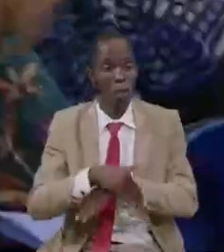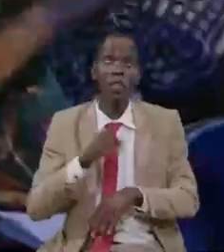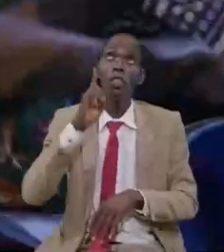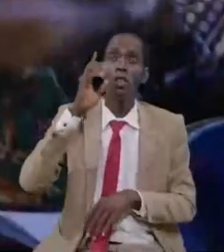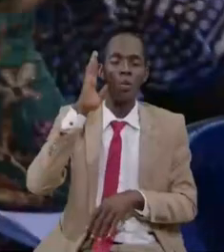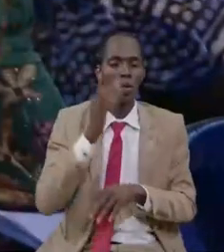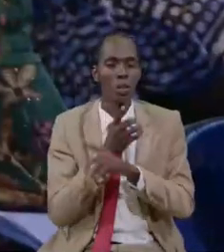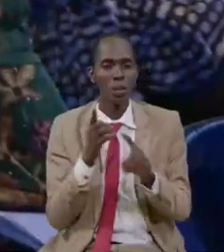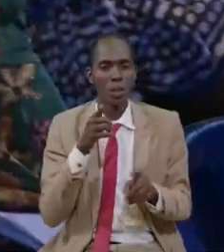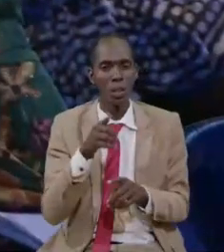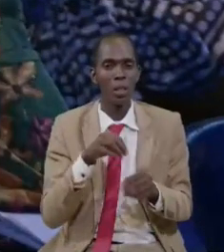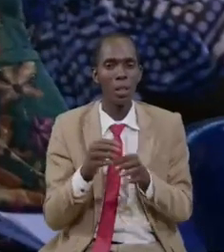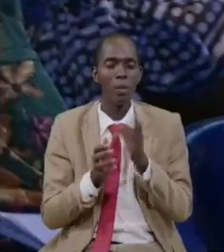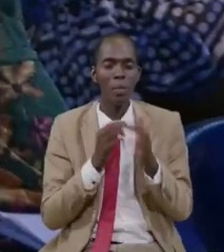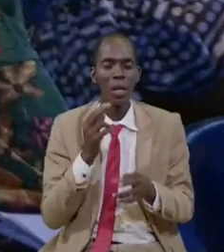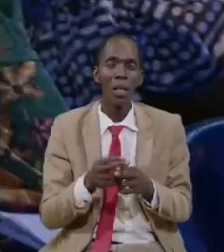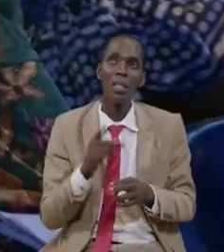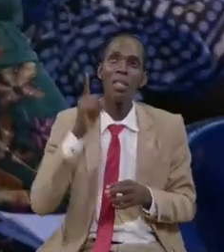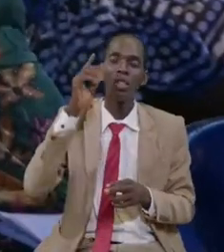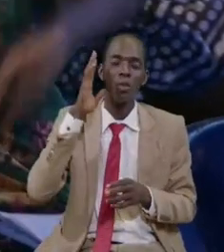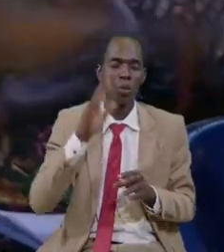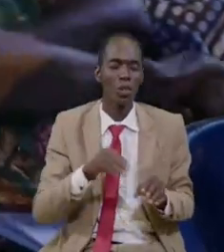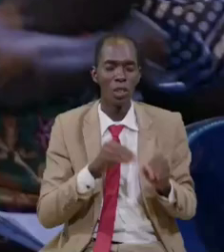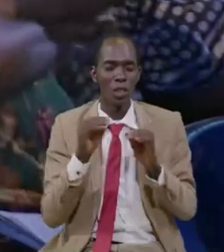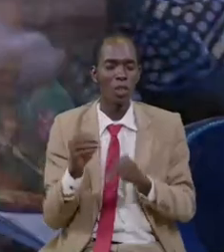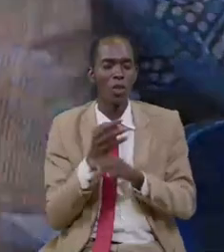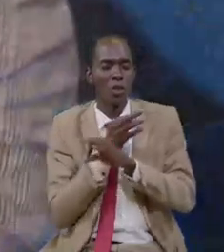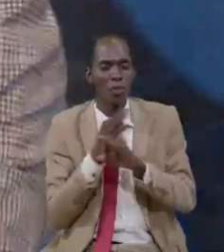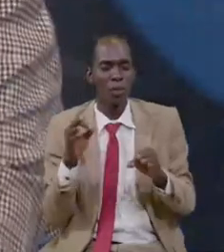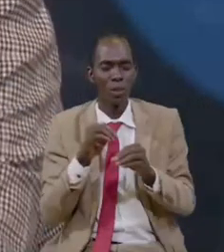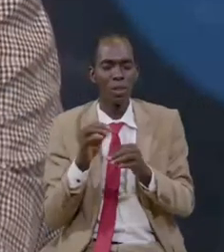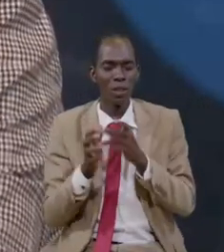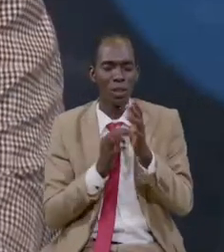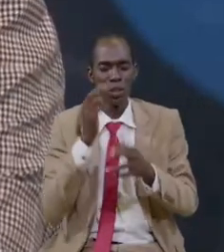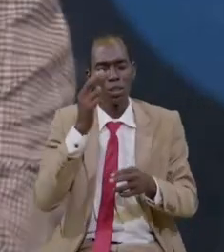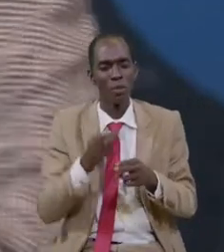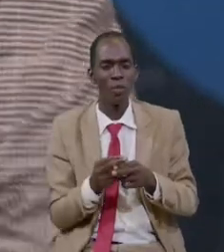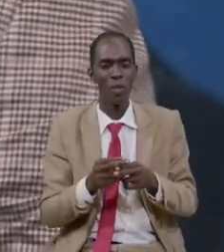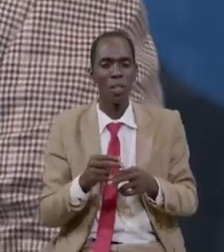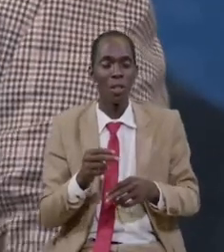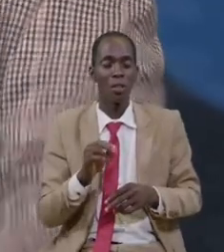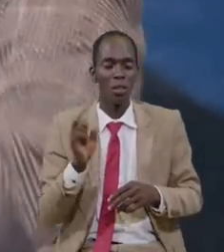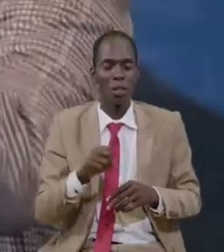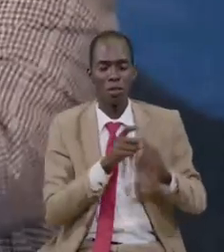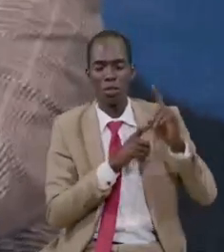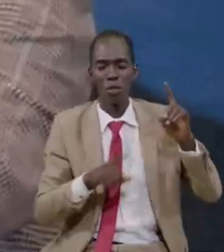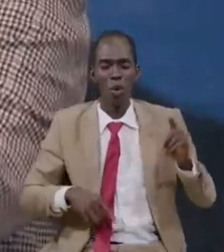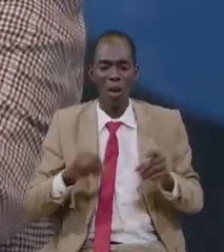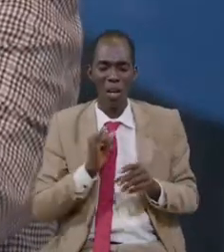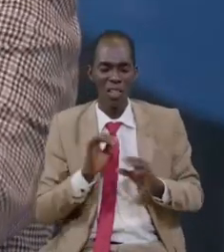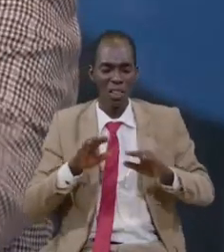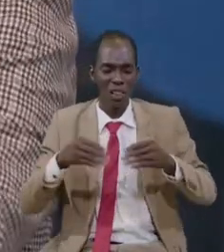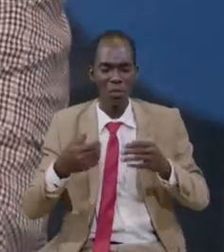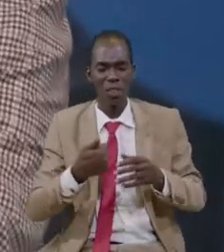va t'affranchir. Dès que tu dis oui, Seigneur, je me donne à toi complètement.